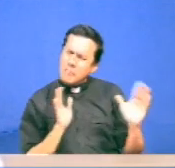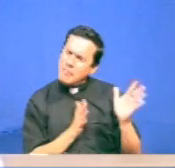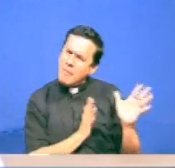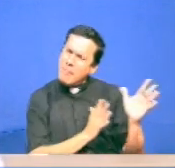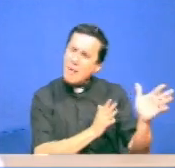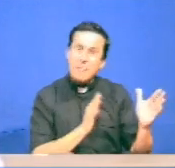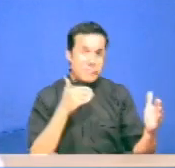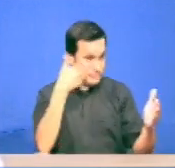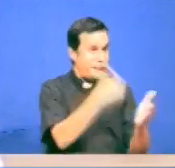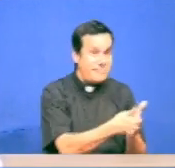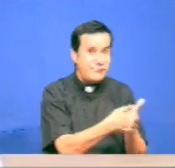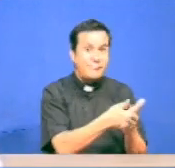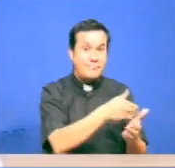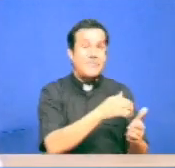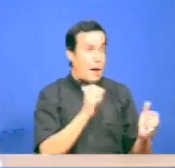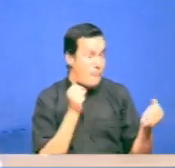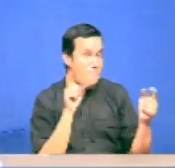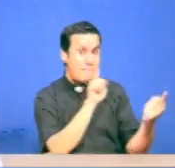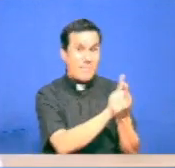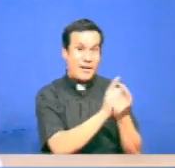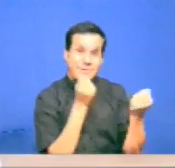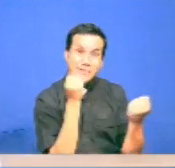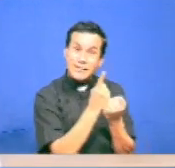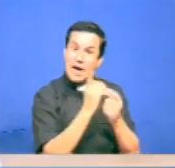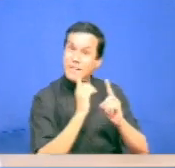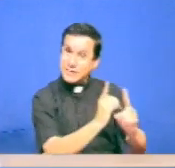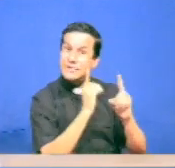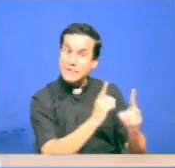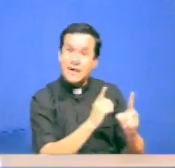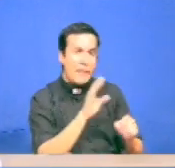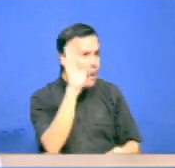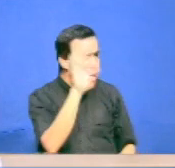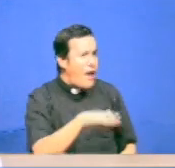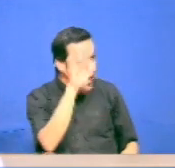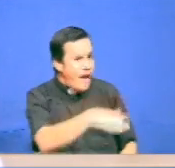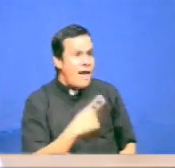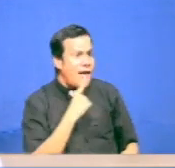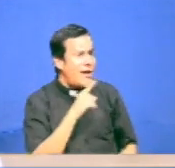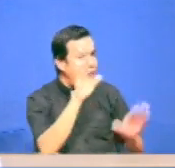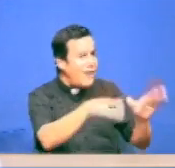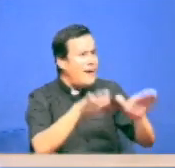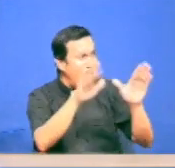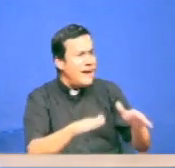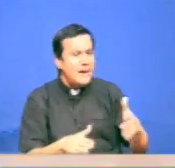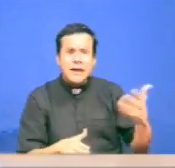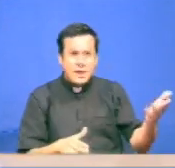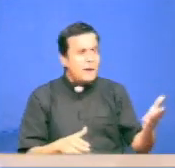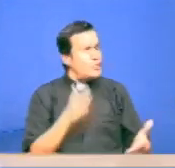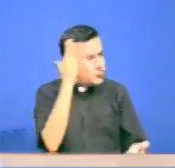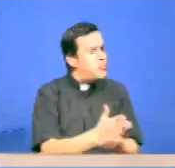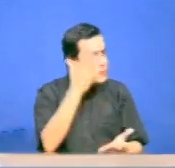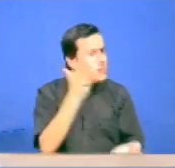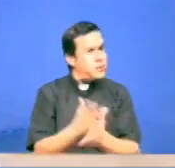wakakutana na wale kumi na umoja na wenzao wamekusanyika. Wakawaambia, hakika